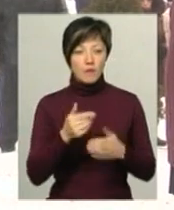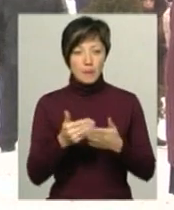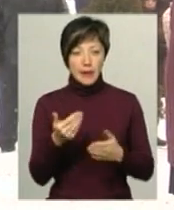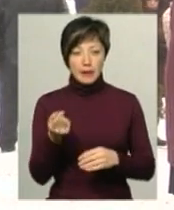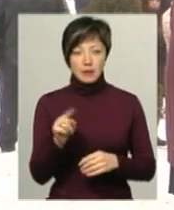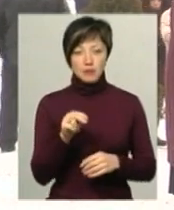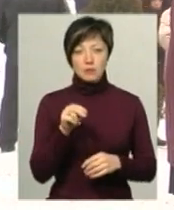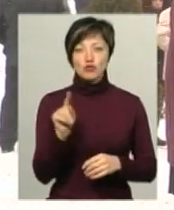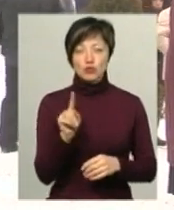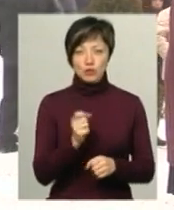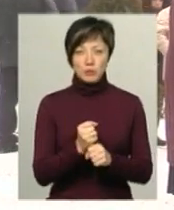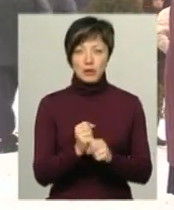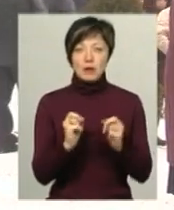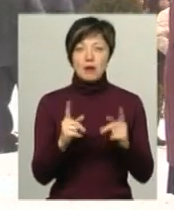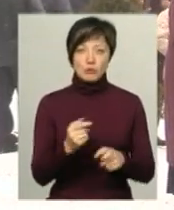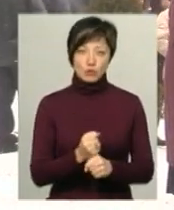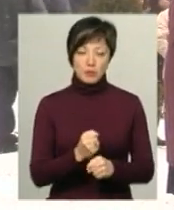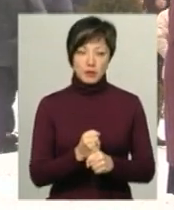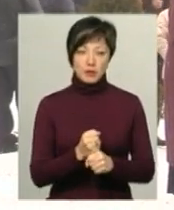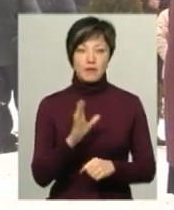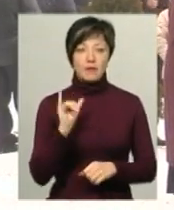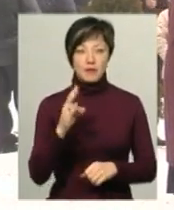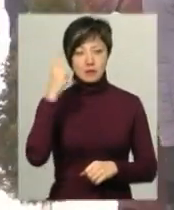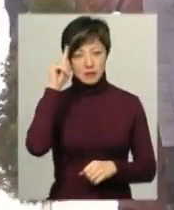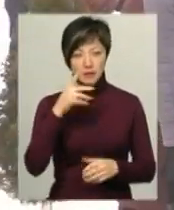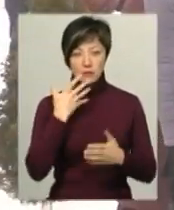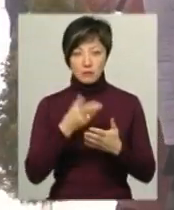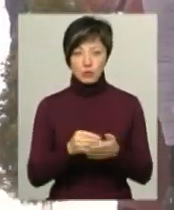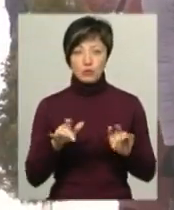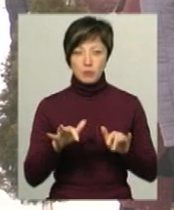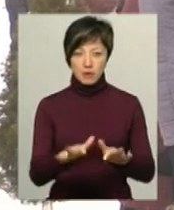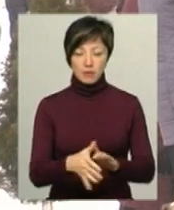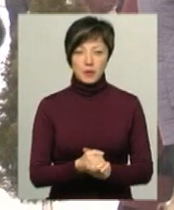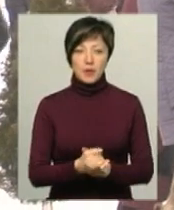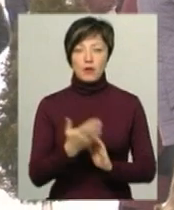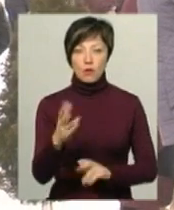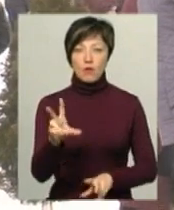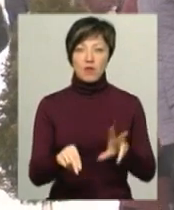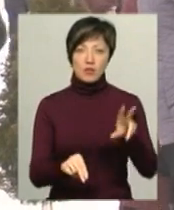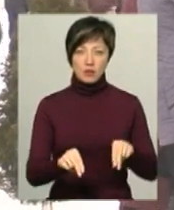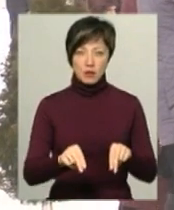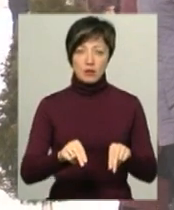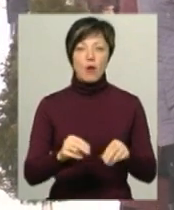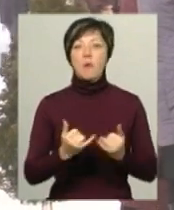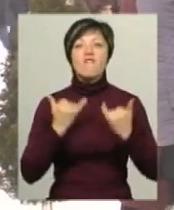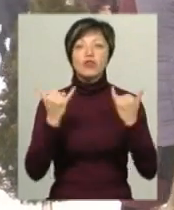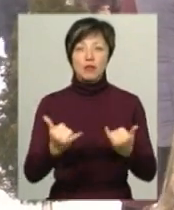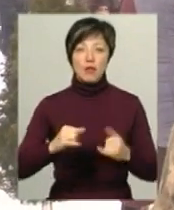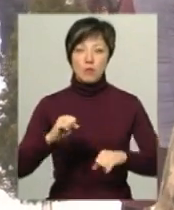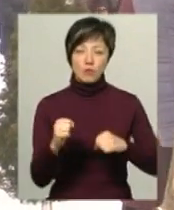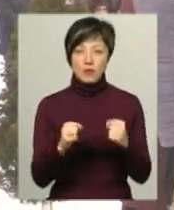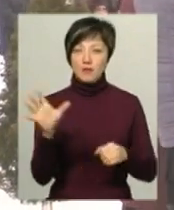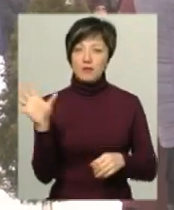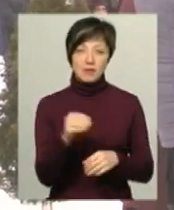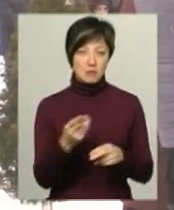зробити. І як зробити. Він знав свою справу. Його поважали побратими. Всі,